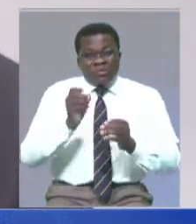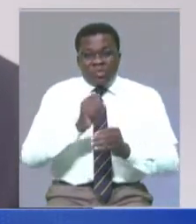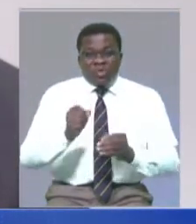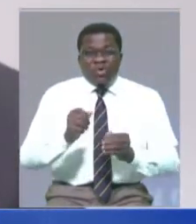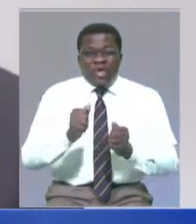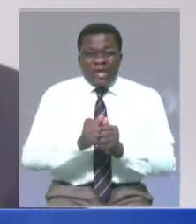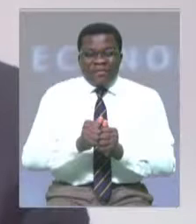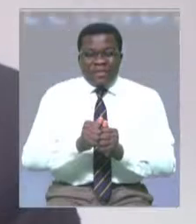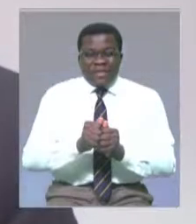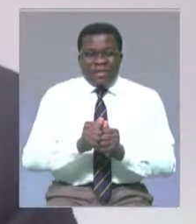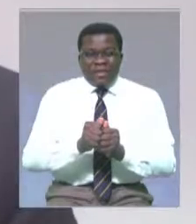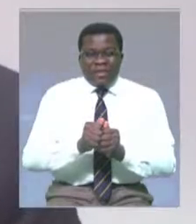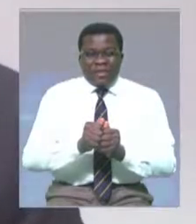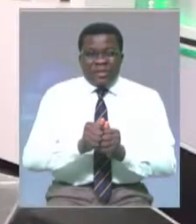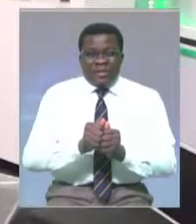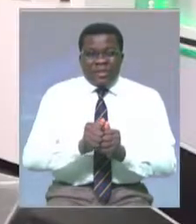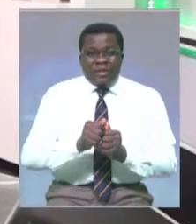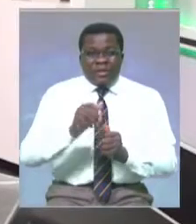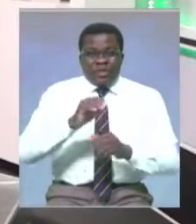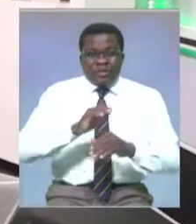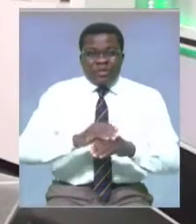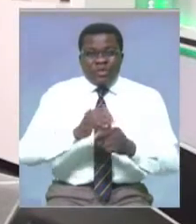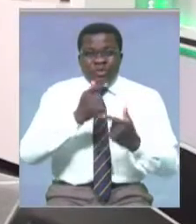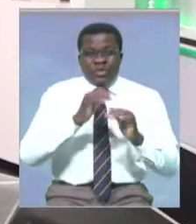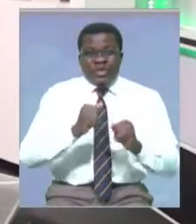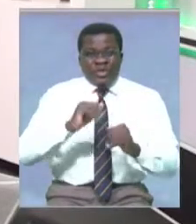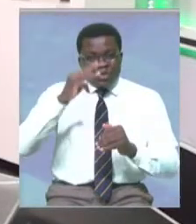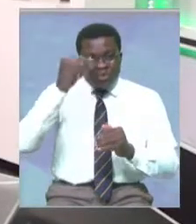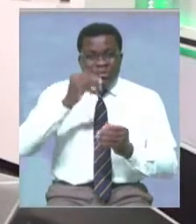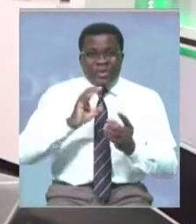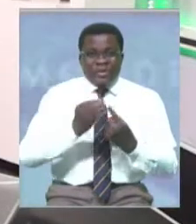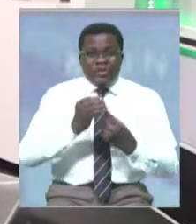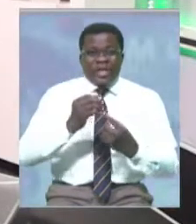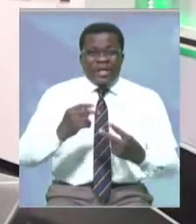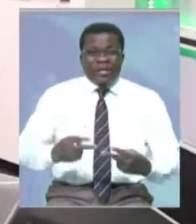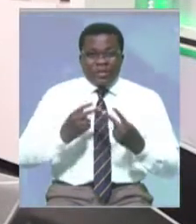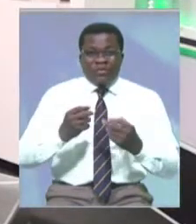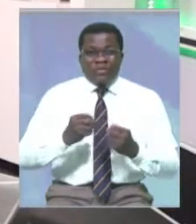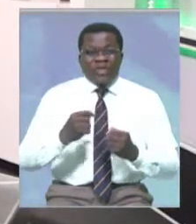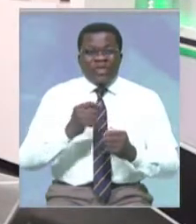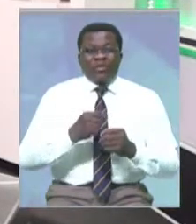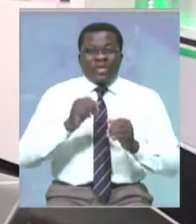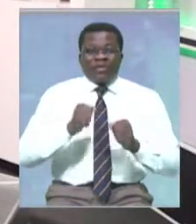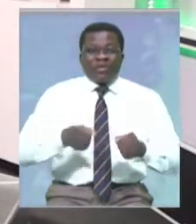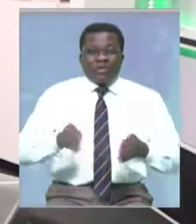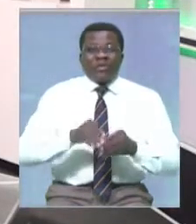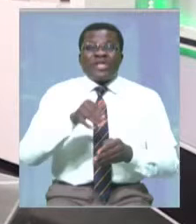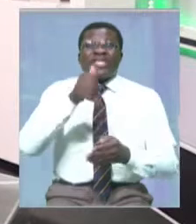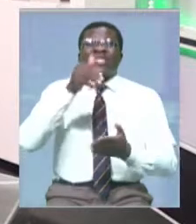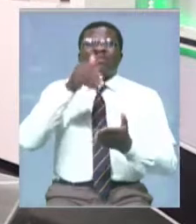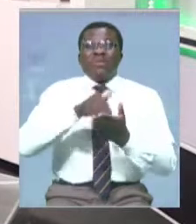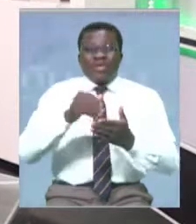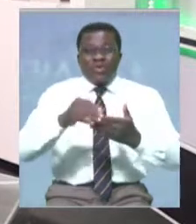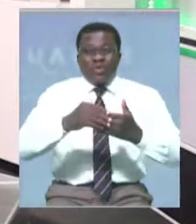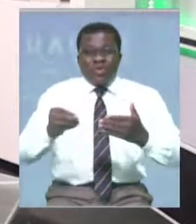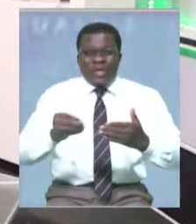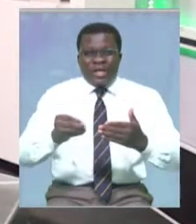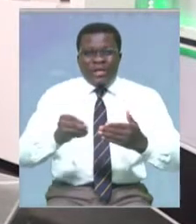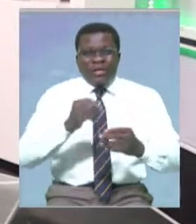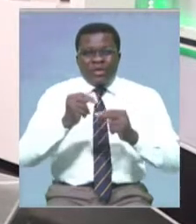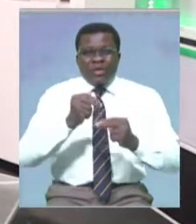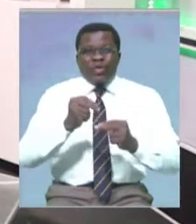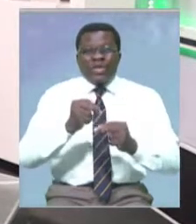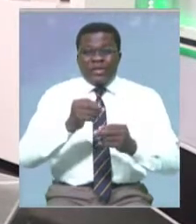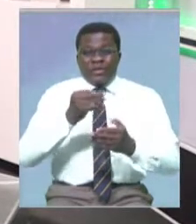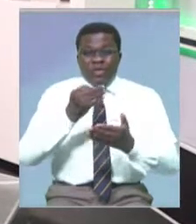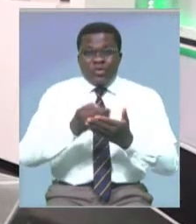avec sous le leadership du ministre du cadre de vie et développement durable, nous avons pu mobiliser 10 millions de dollars au niveau du Fonds